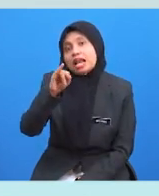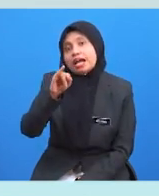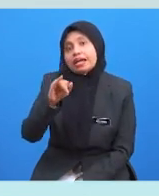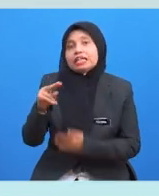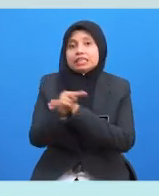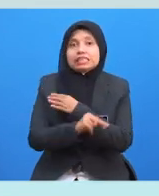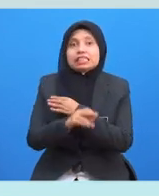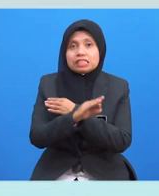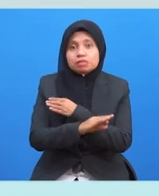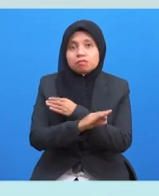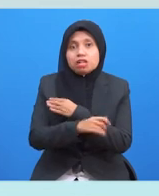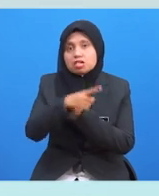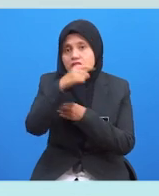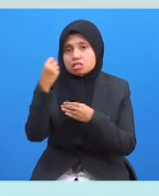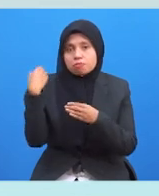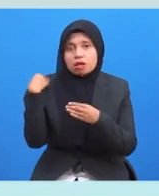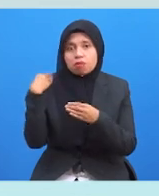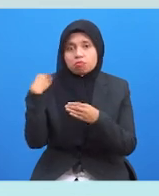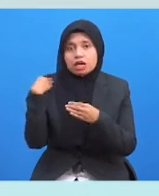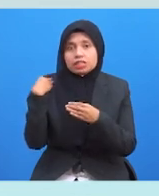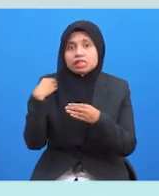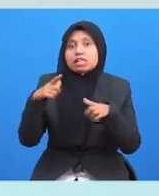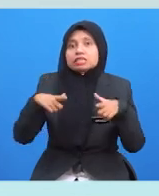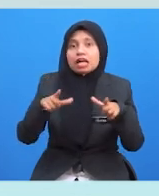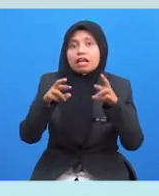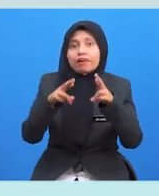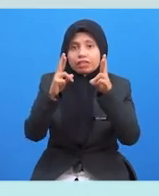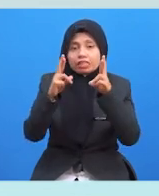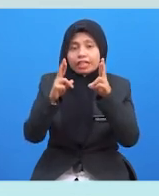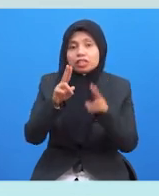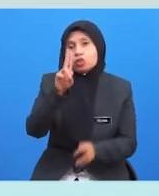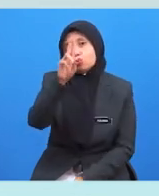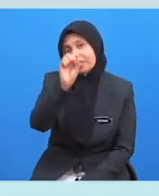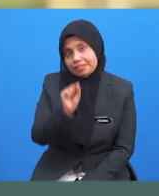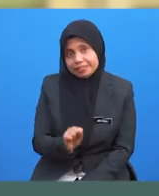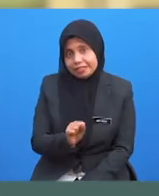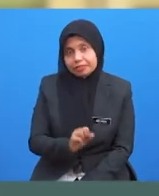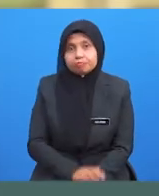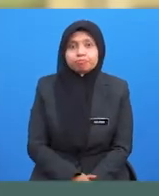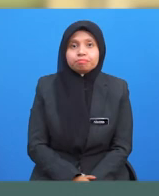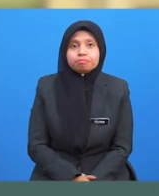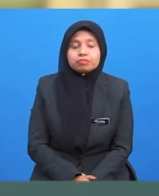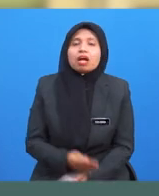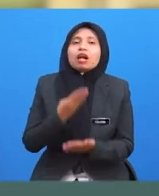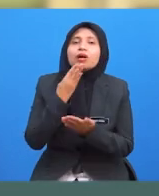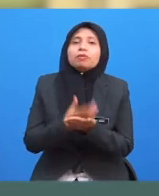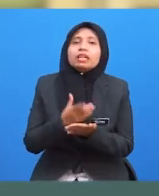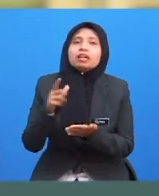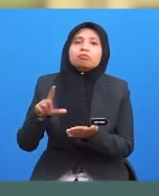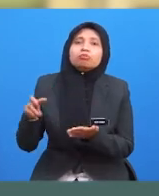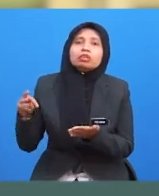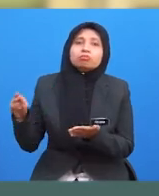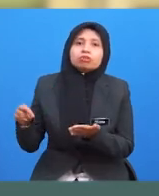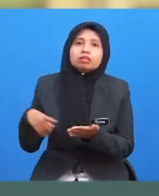lebuh raya antara Kuala Lumpur dengan Seremban. Baiklah murid-murid,